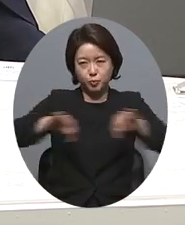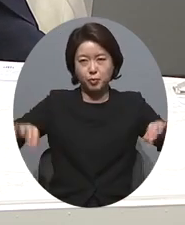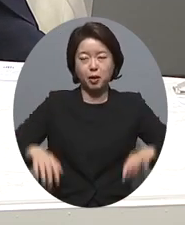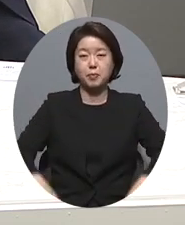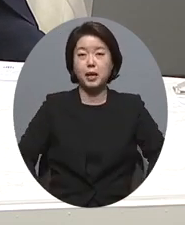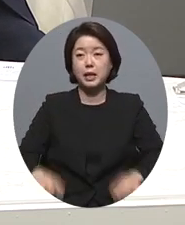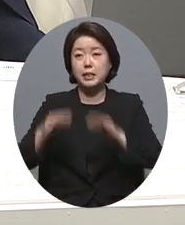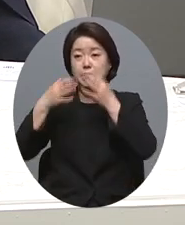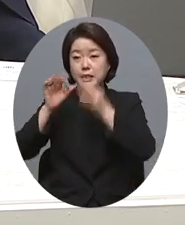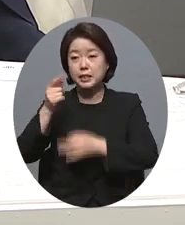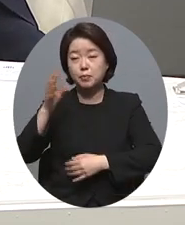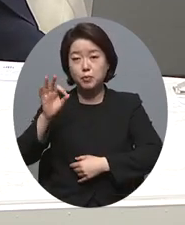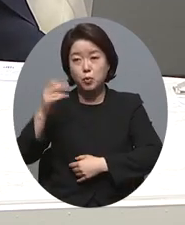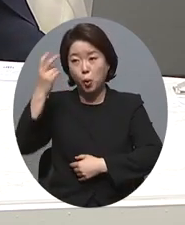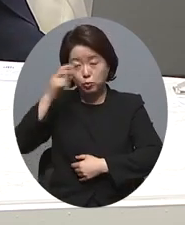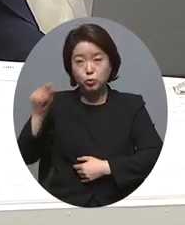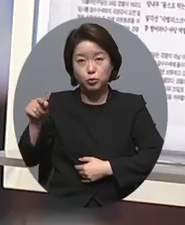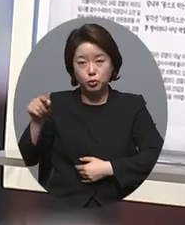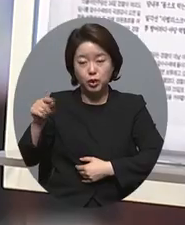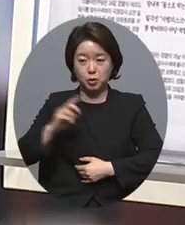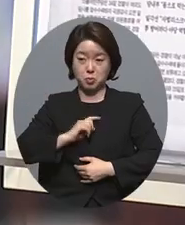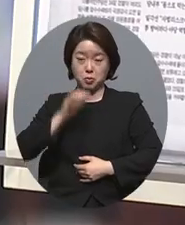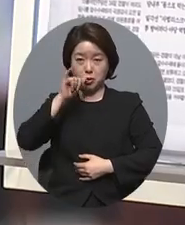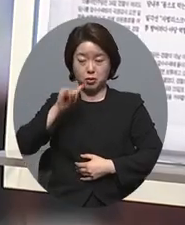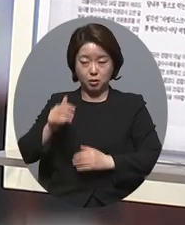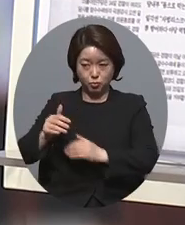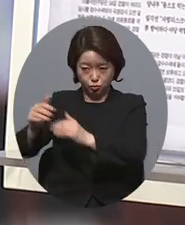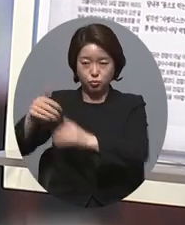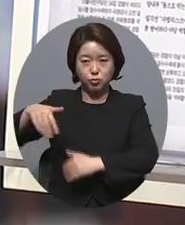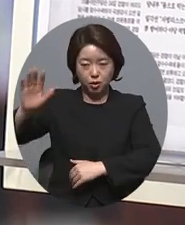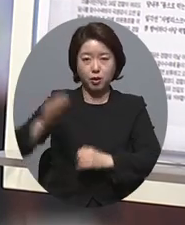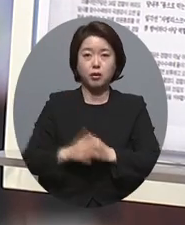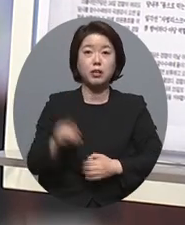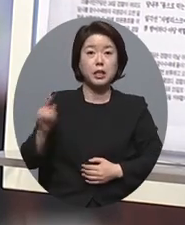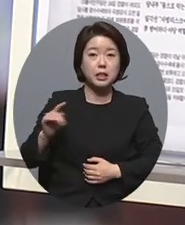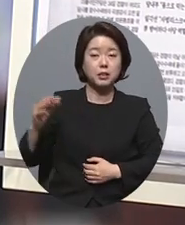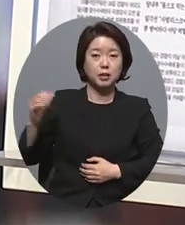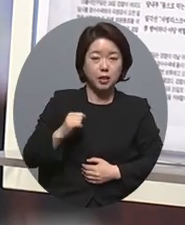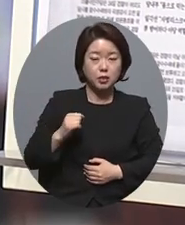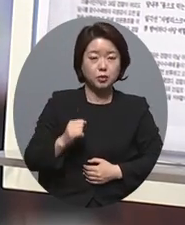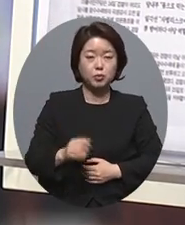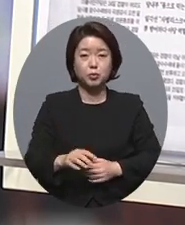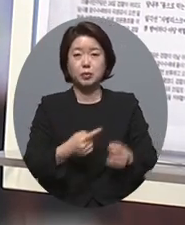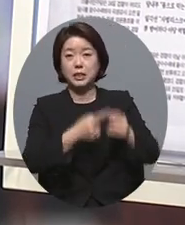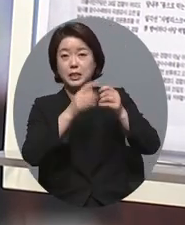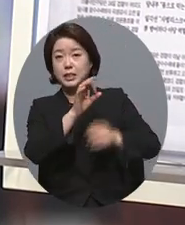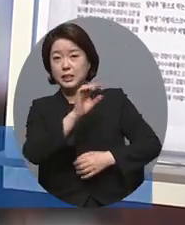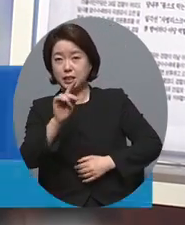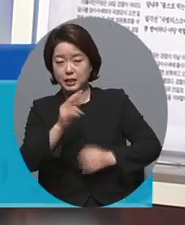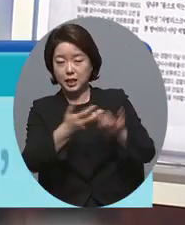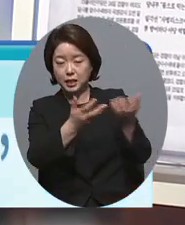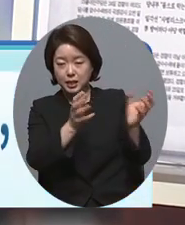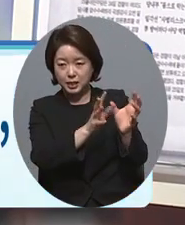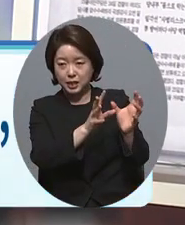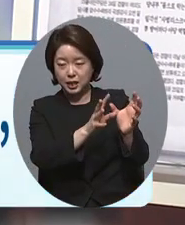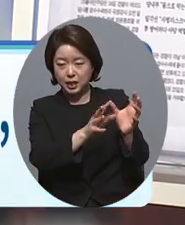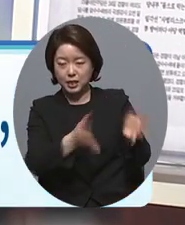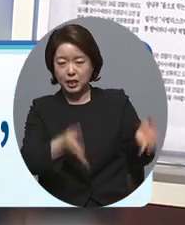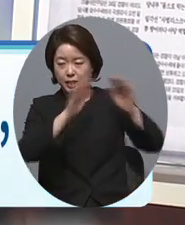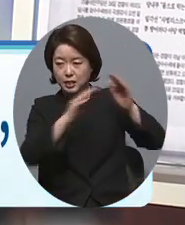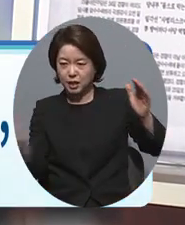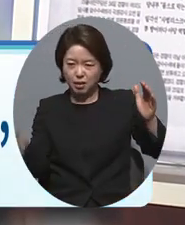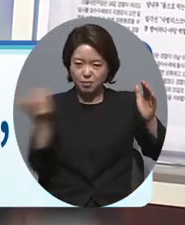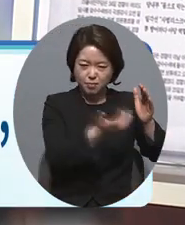씨에 대한 수사, 뭐 의혹이 있다면 진행해야 되는 거죠. 네. 그런데 이것을 가지고 제1야당의 당사로 쳐들어온다.